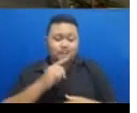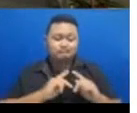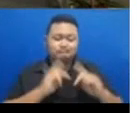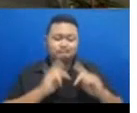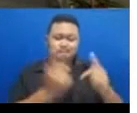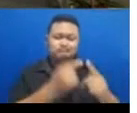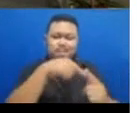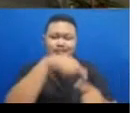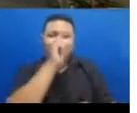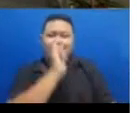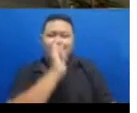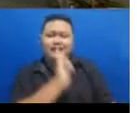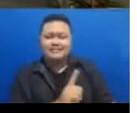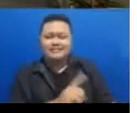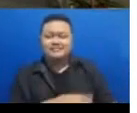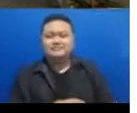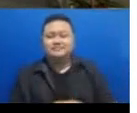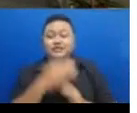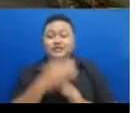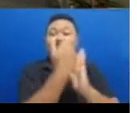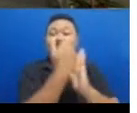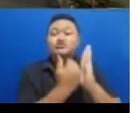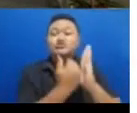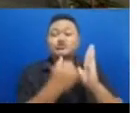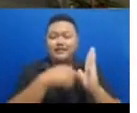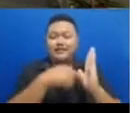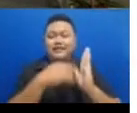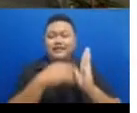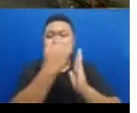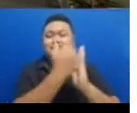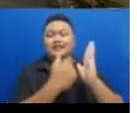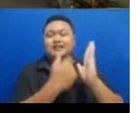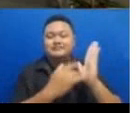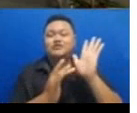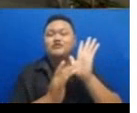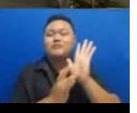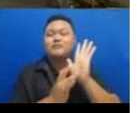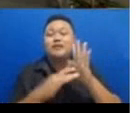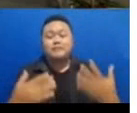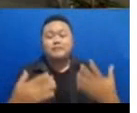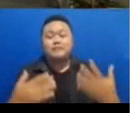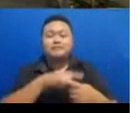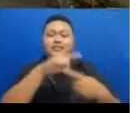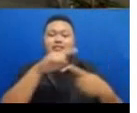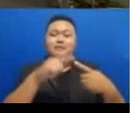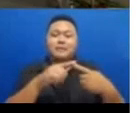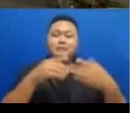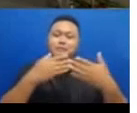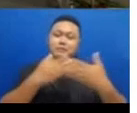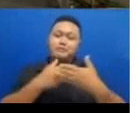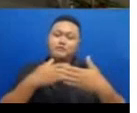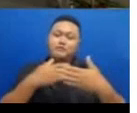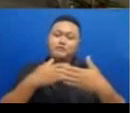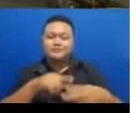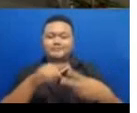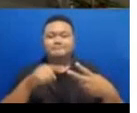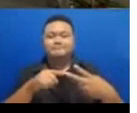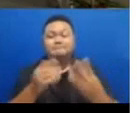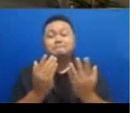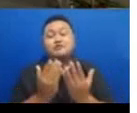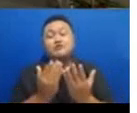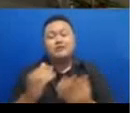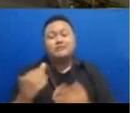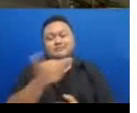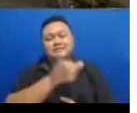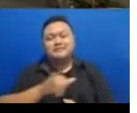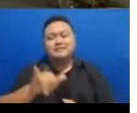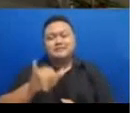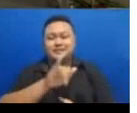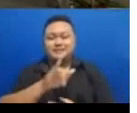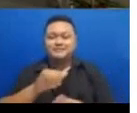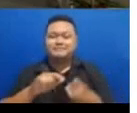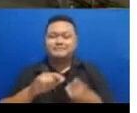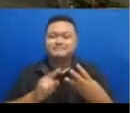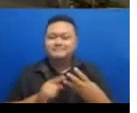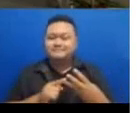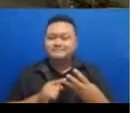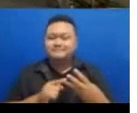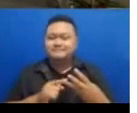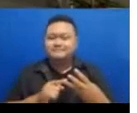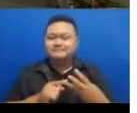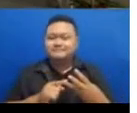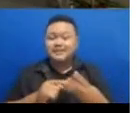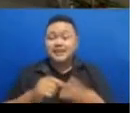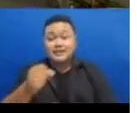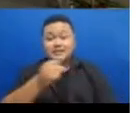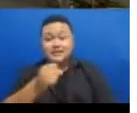pada webinar kita kali ini adalah pembukaan, kemudian kita akan berdoa bersama, kemudian kita akan menyanyikan lagu kebangsaan Indonesia